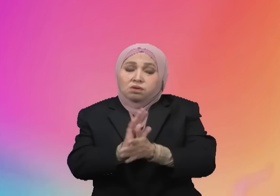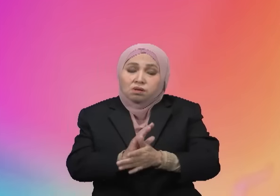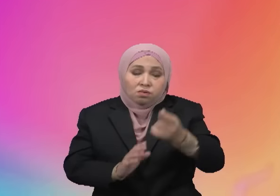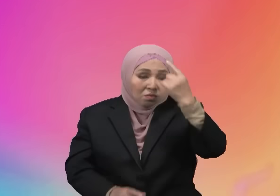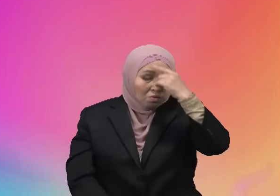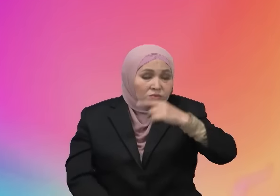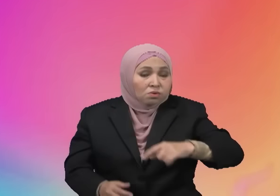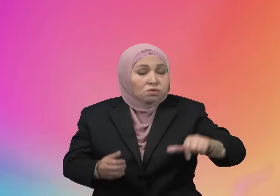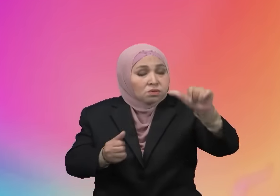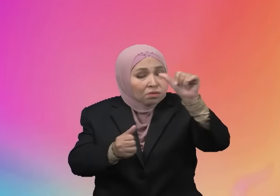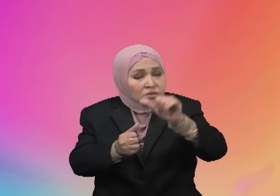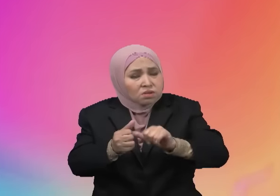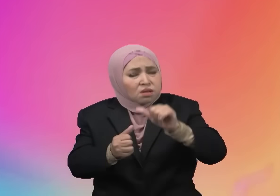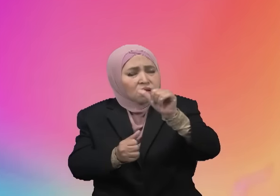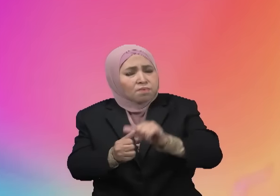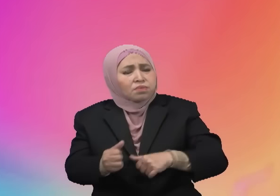لِكُلِّ